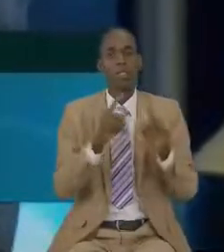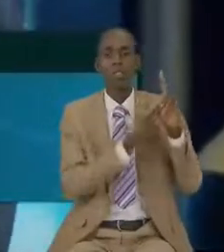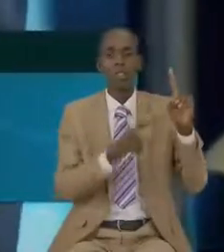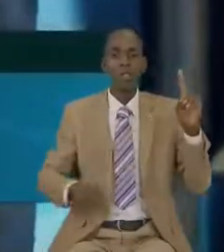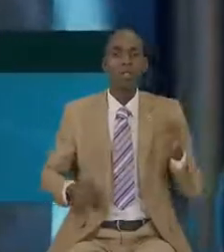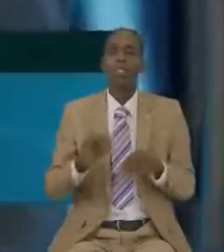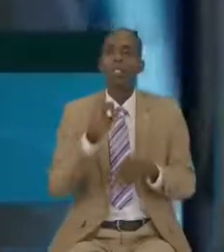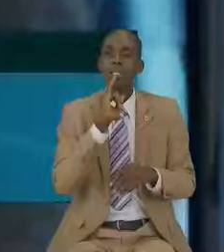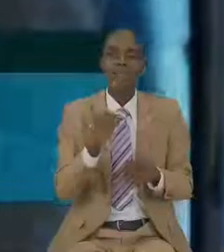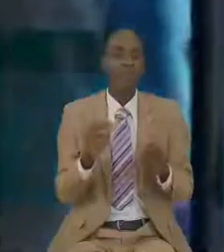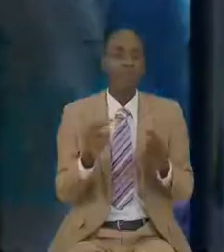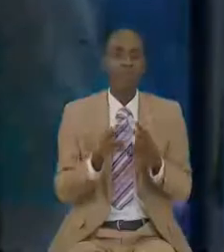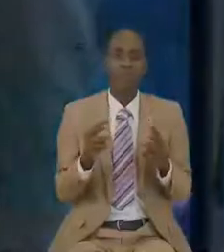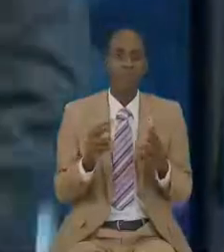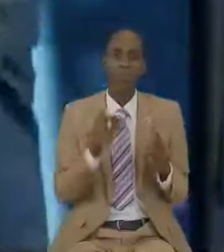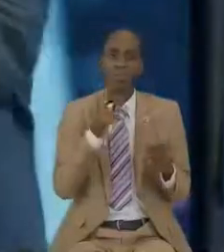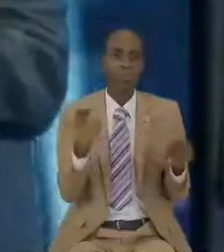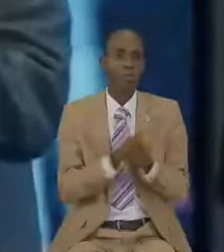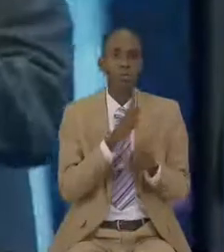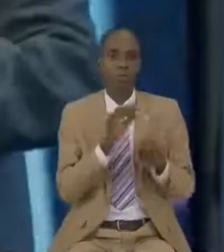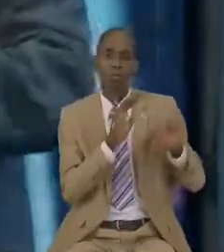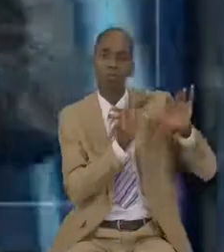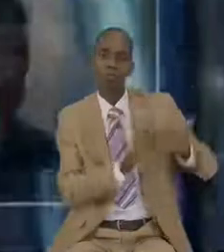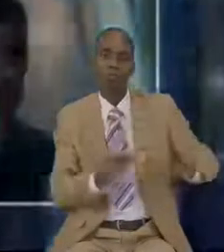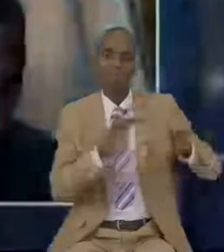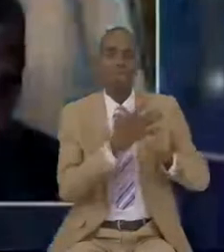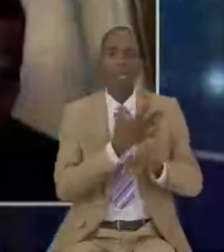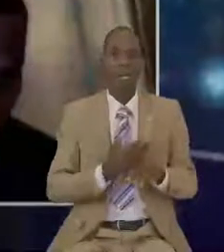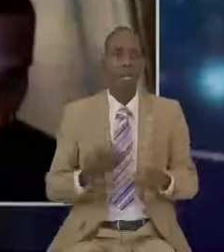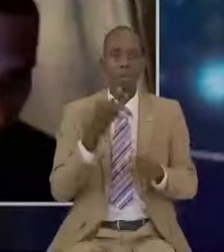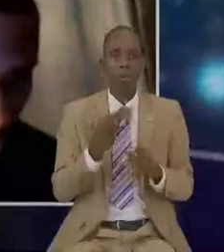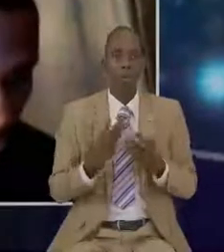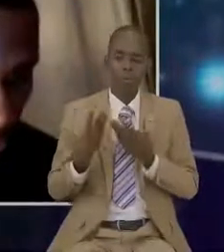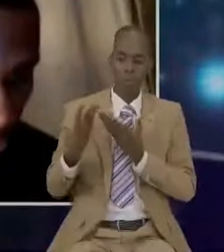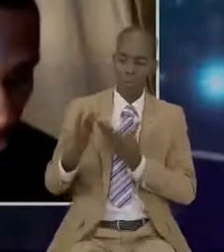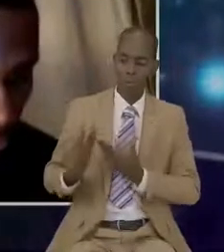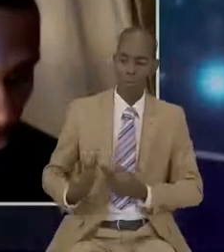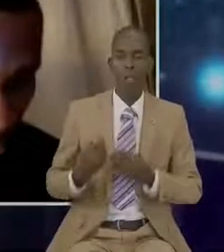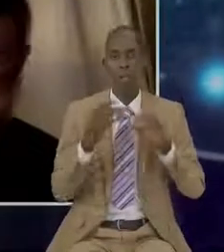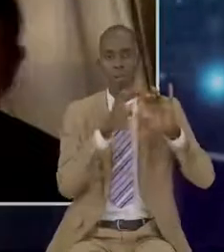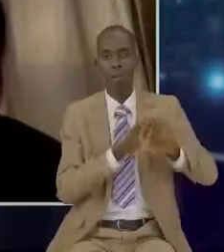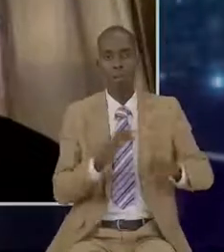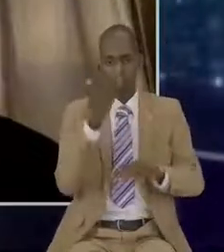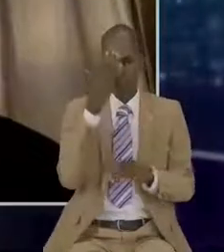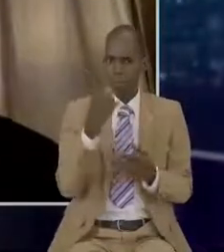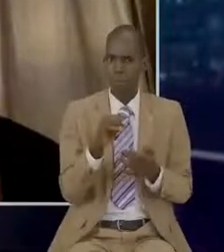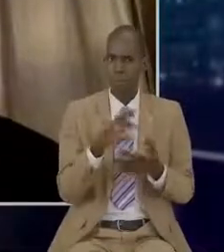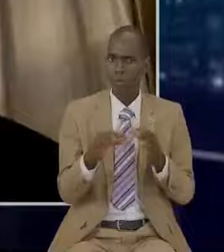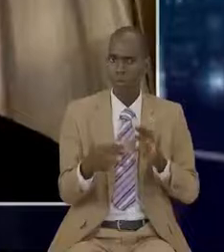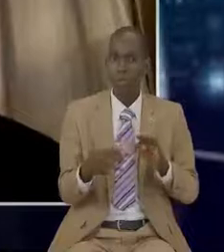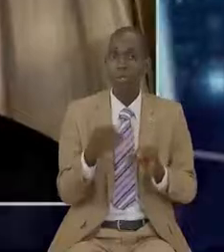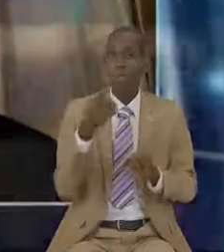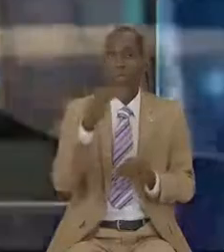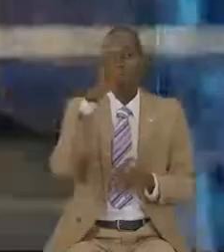Car le Seigneur est plein de miséricorde et de compassion. Vous connaissez l'histoire, l'homme était